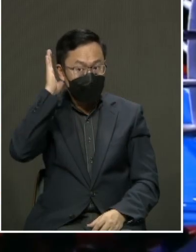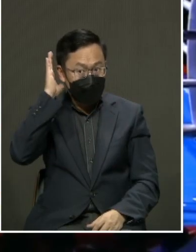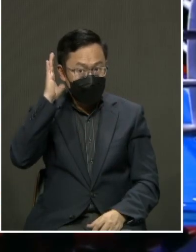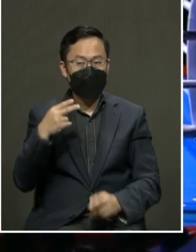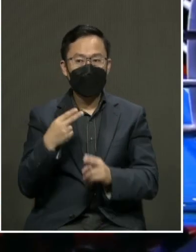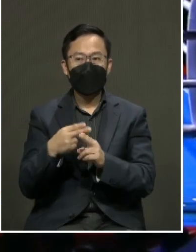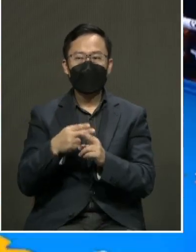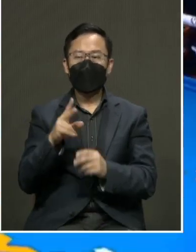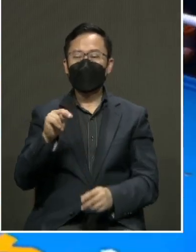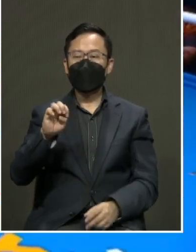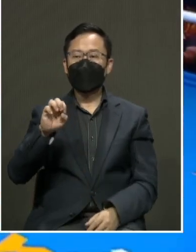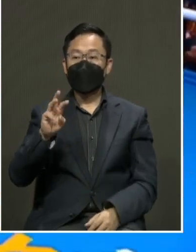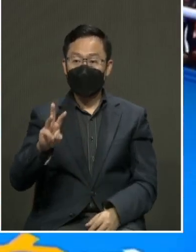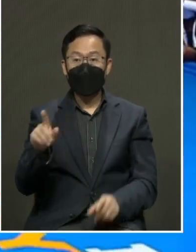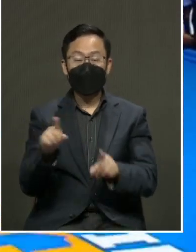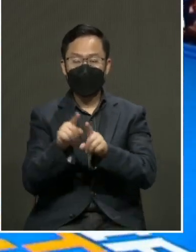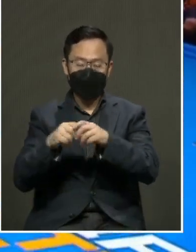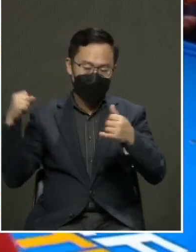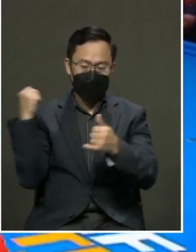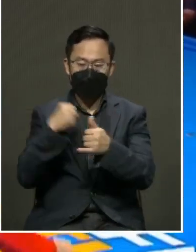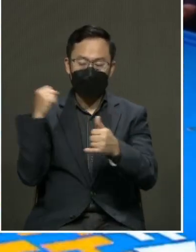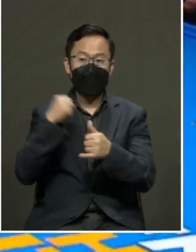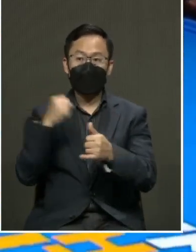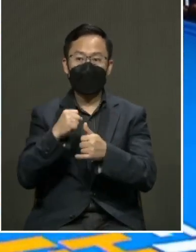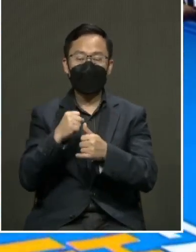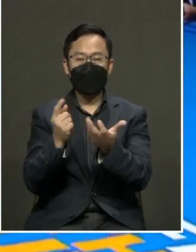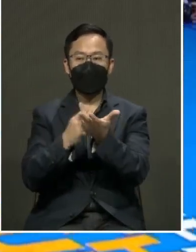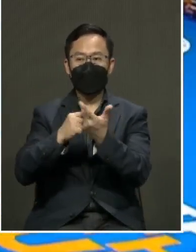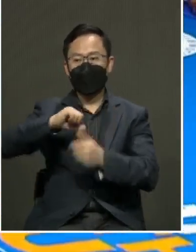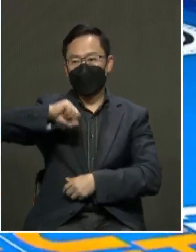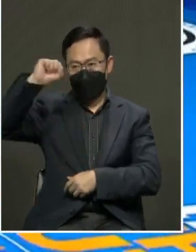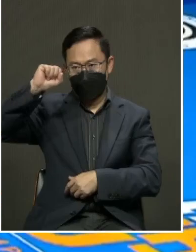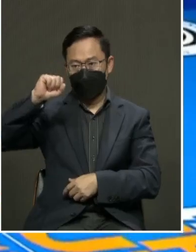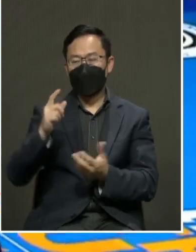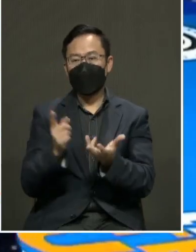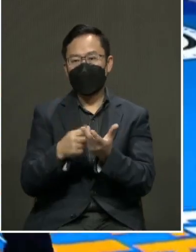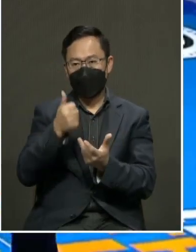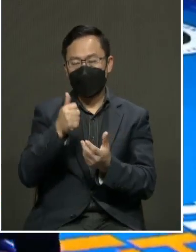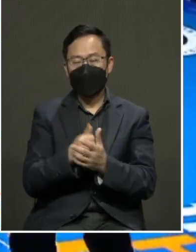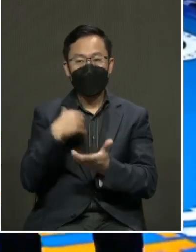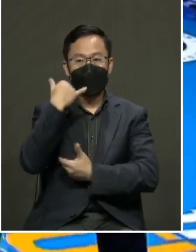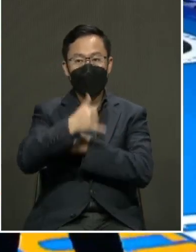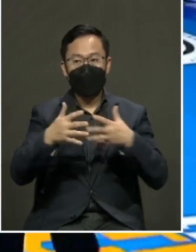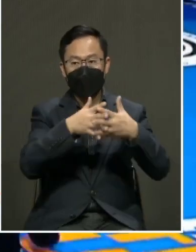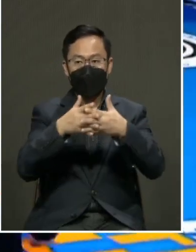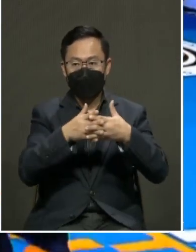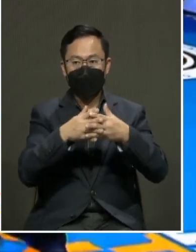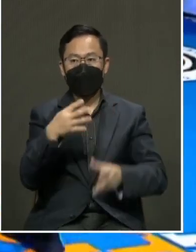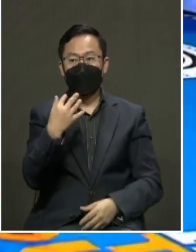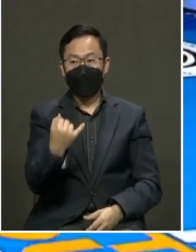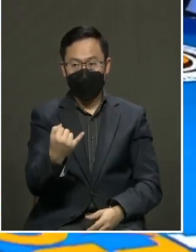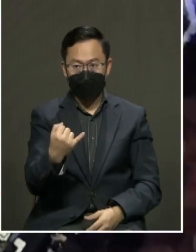เพื่อนก็เอาชนะคะแนนแม็กซ์ซามิเลียนซาโรโรซาริโอจากสหรัฐอเมริกานะคะไปด้วยคะแนน30